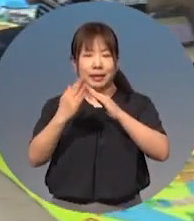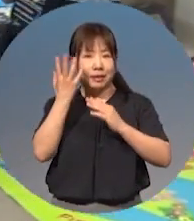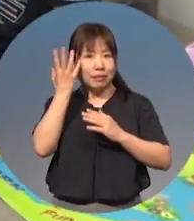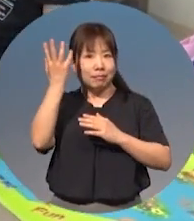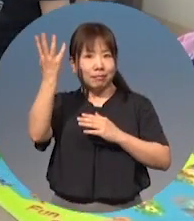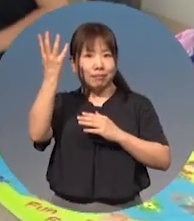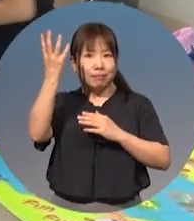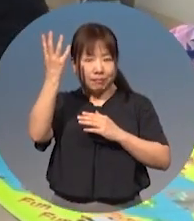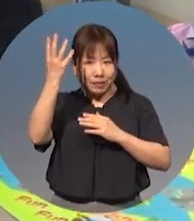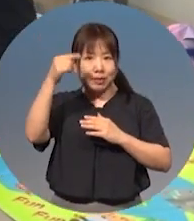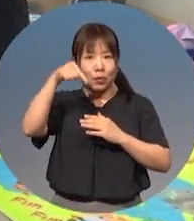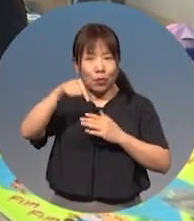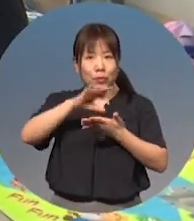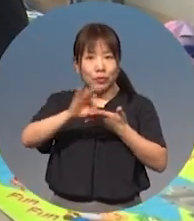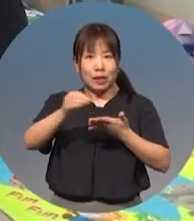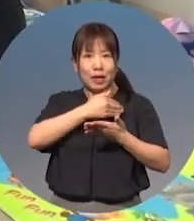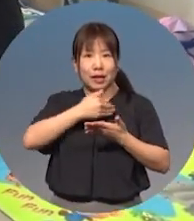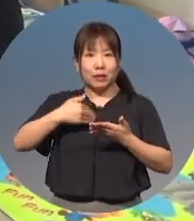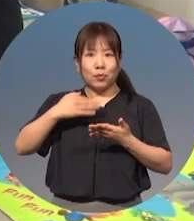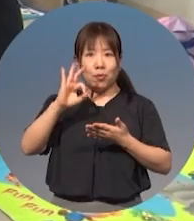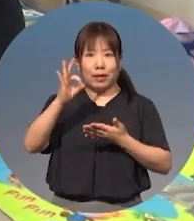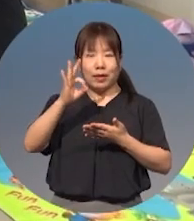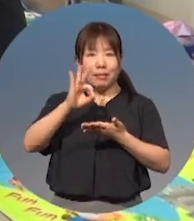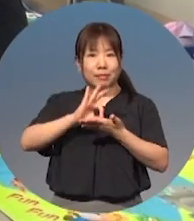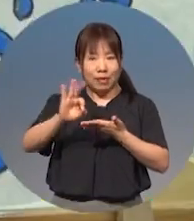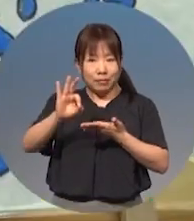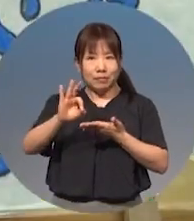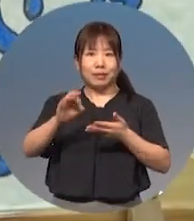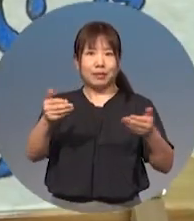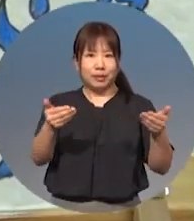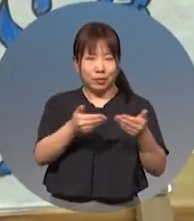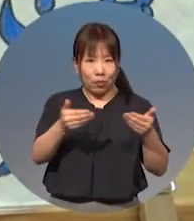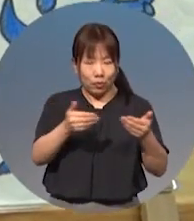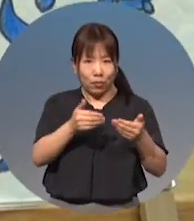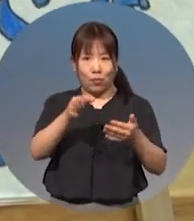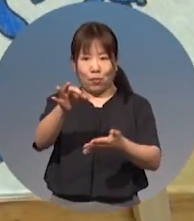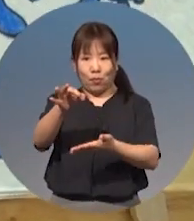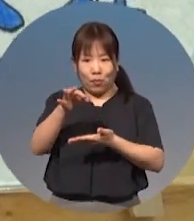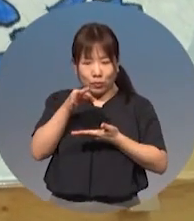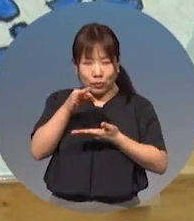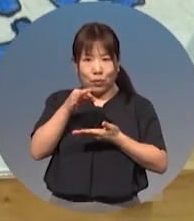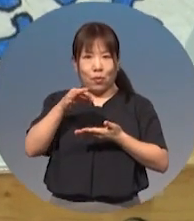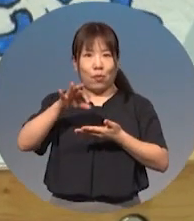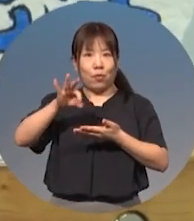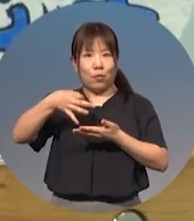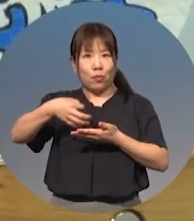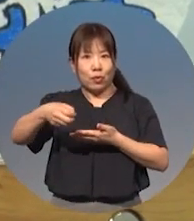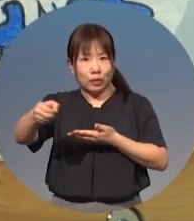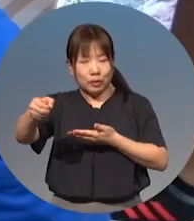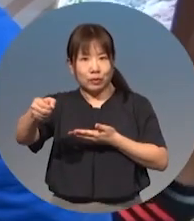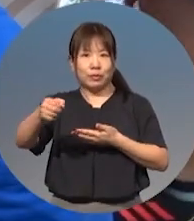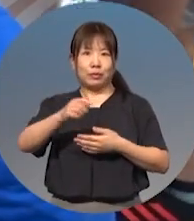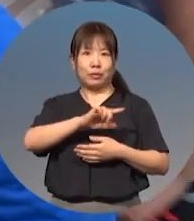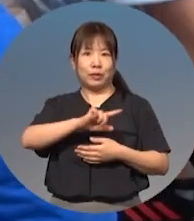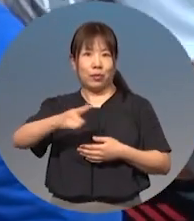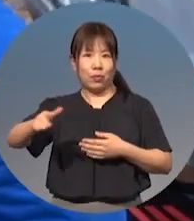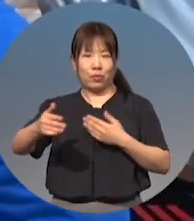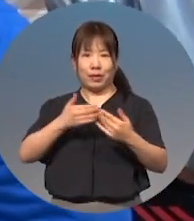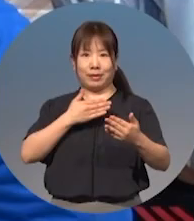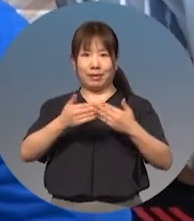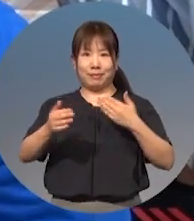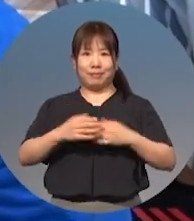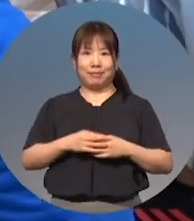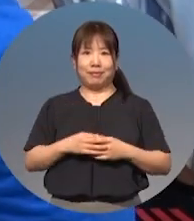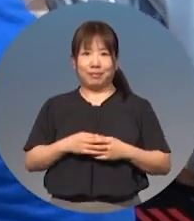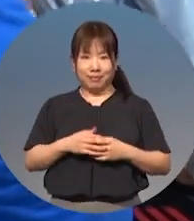が疑似通貨を使って買い物や仕事納税などを体験します様々な体験を通じて自分